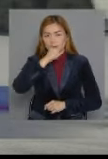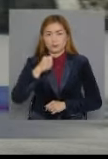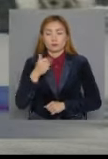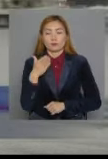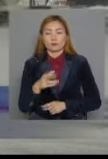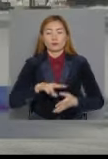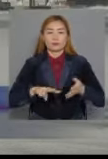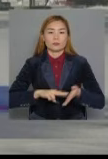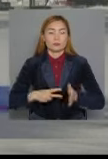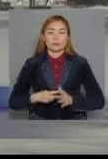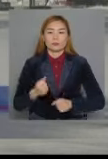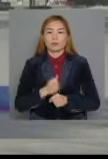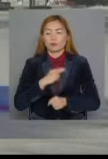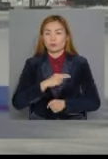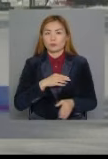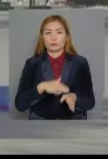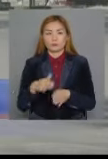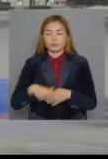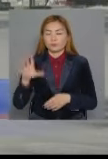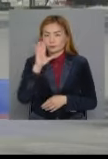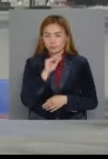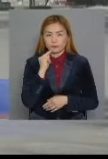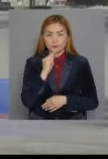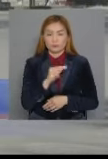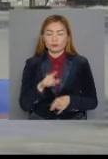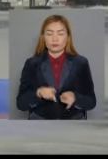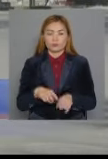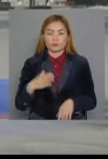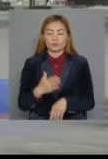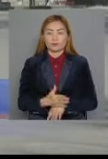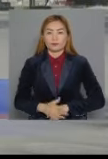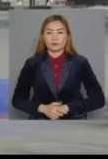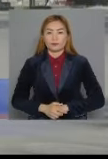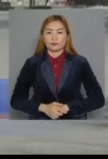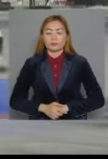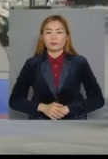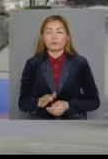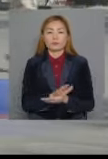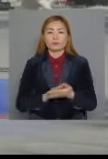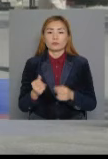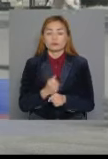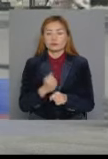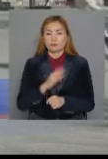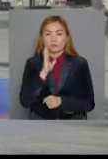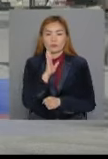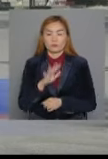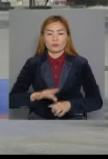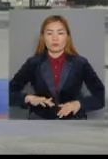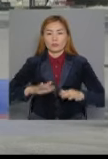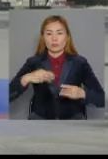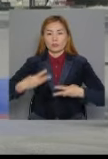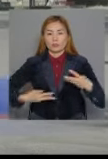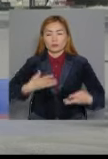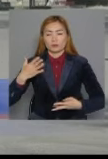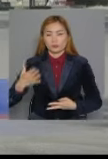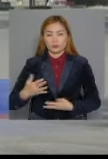свою проектную производительность выполняют и эффективность тоже выполняют. После биологических очистных сооружений сточная вода поступает на